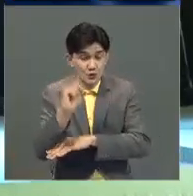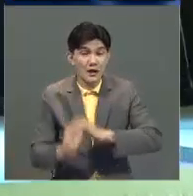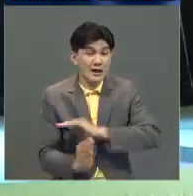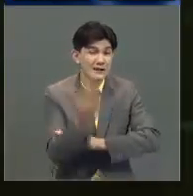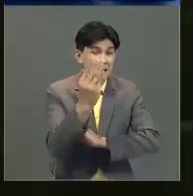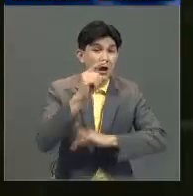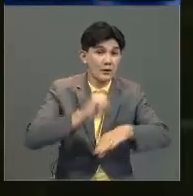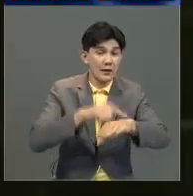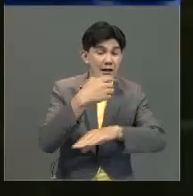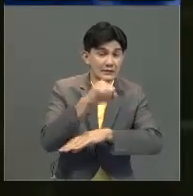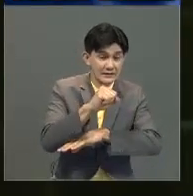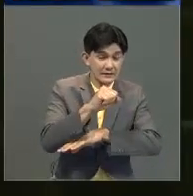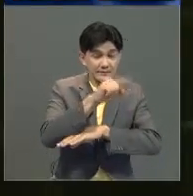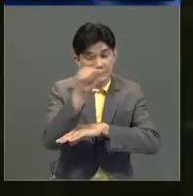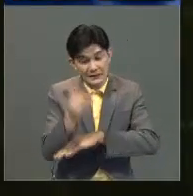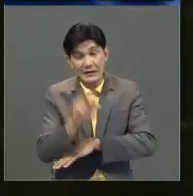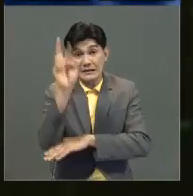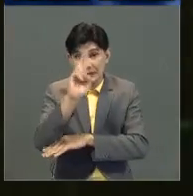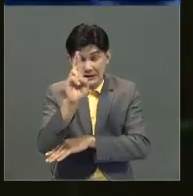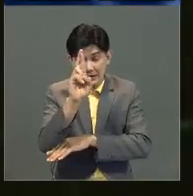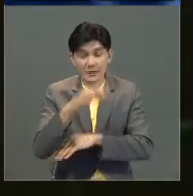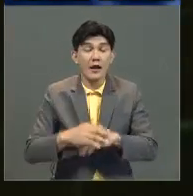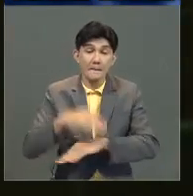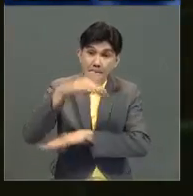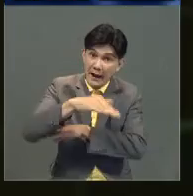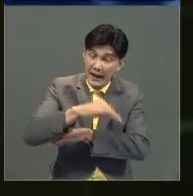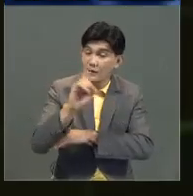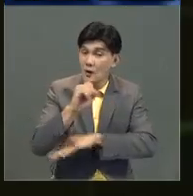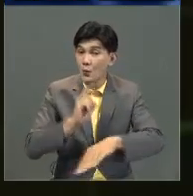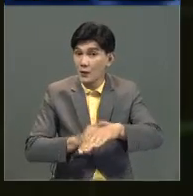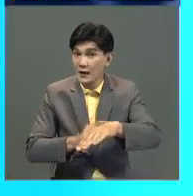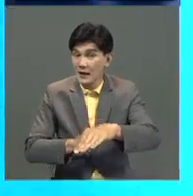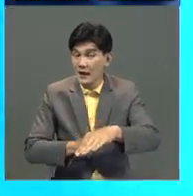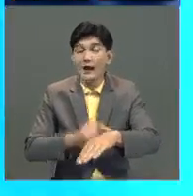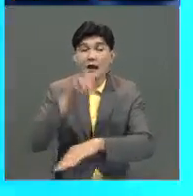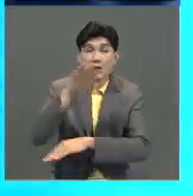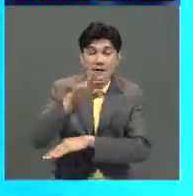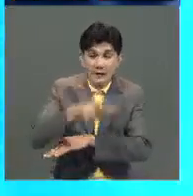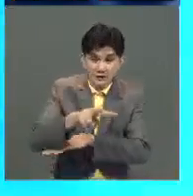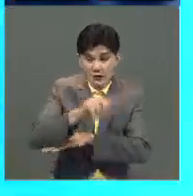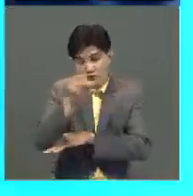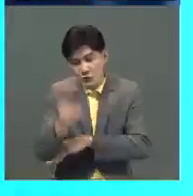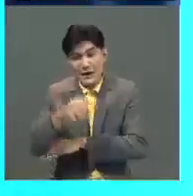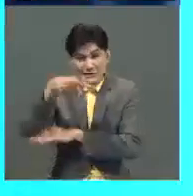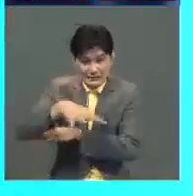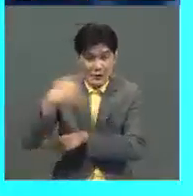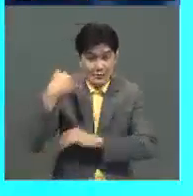าคเช้าคือเวลา10นาฬิกาถึง12นาฬิกาส่วนภาคบ่ายค่ะจะเป็นเวลา14นาฬิกาถึง16